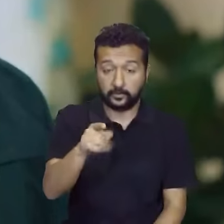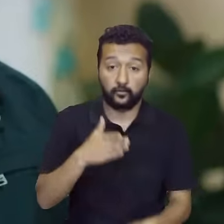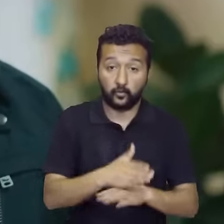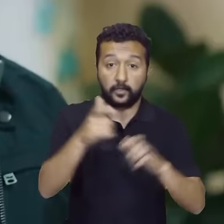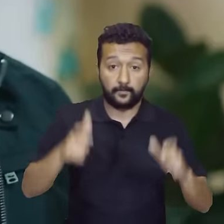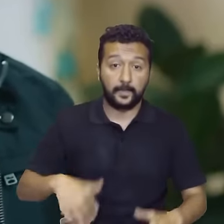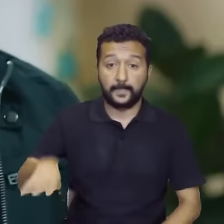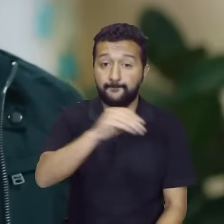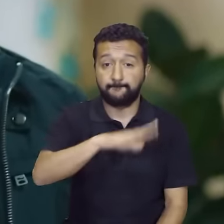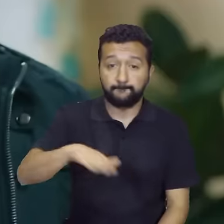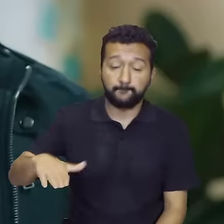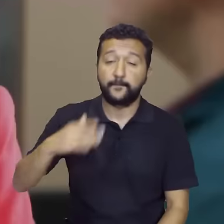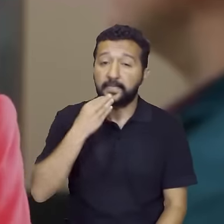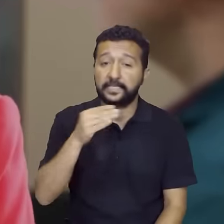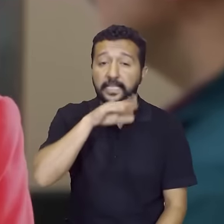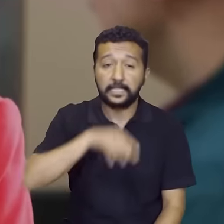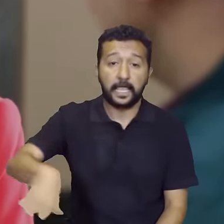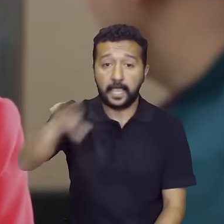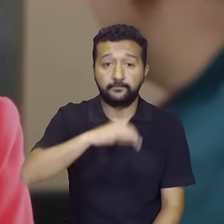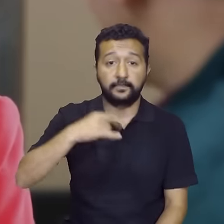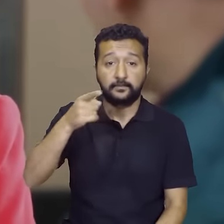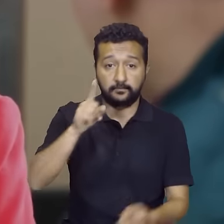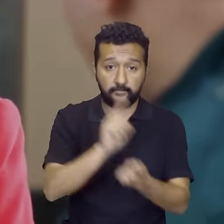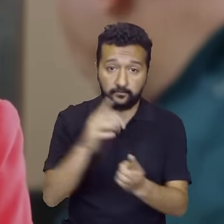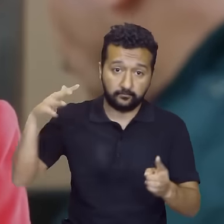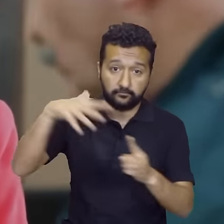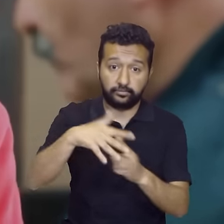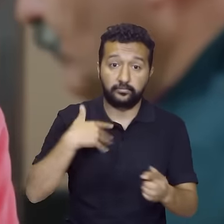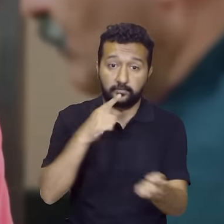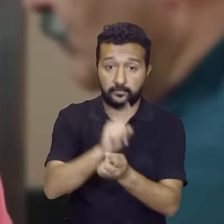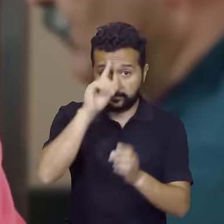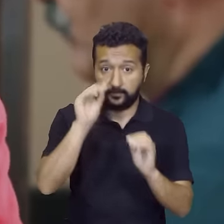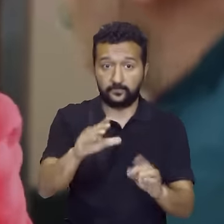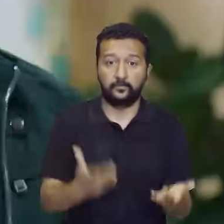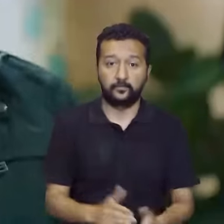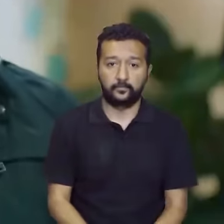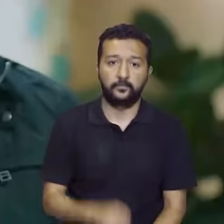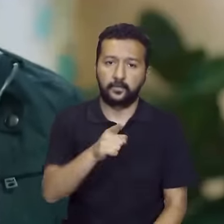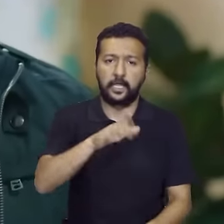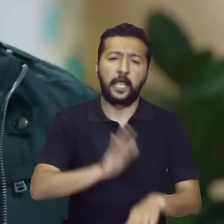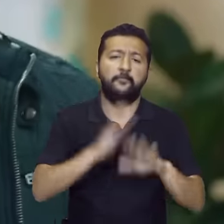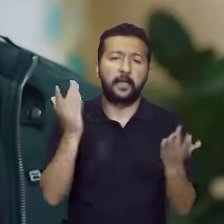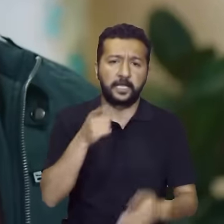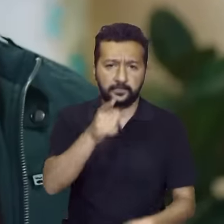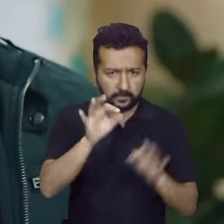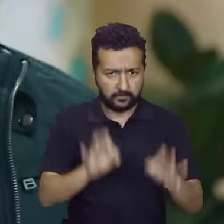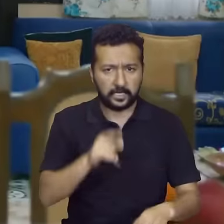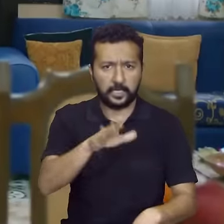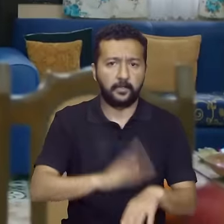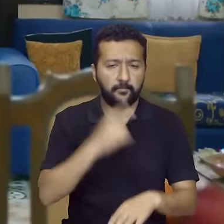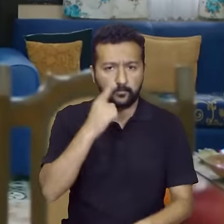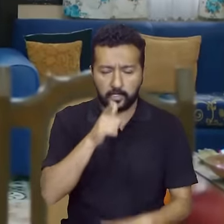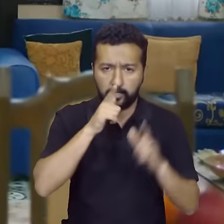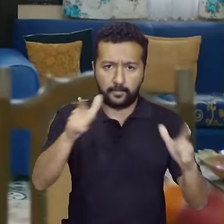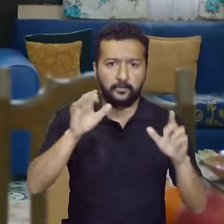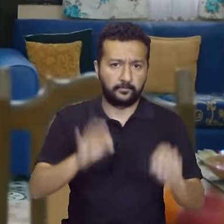Zaten mahallede çoluk çocuk, yaşlı genç hepsi birden daldı sana. Bir de belanı benden bulma. Yapma ya, sen bari yapma. Bak